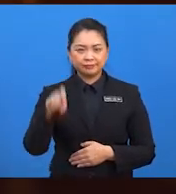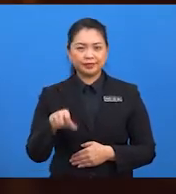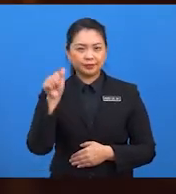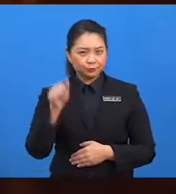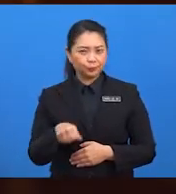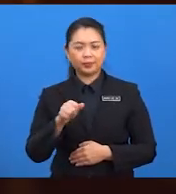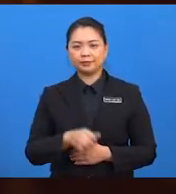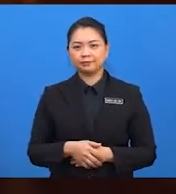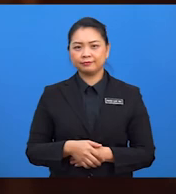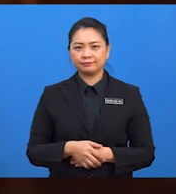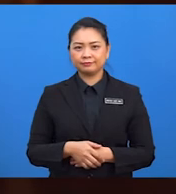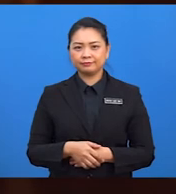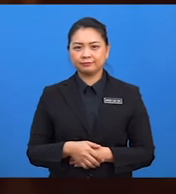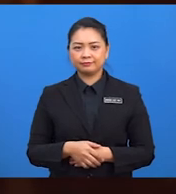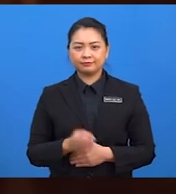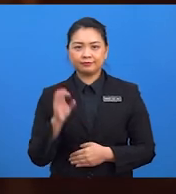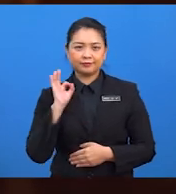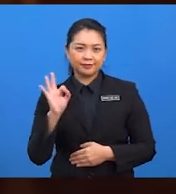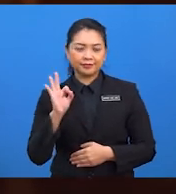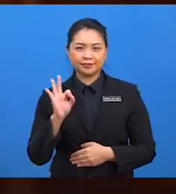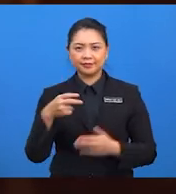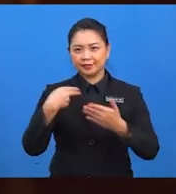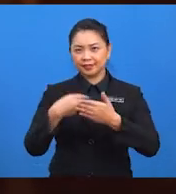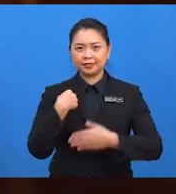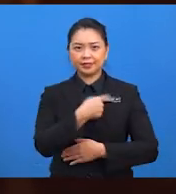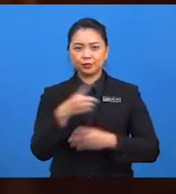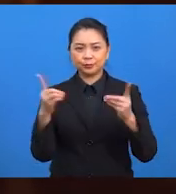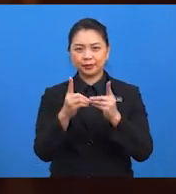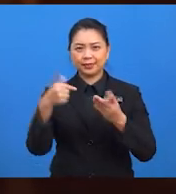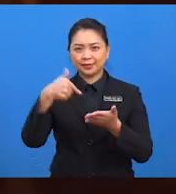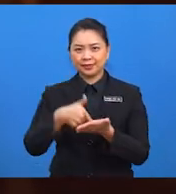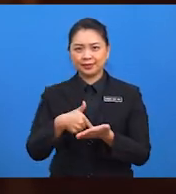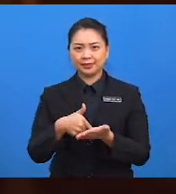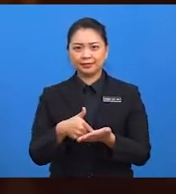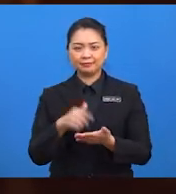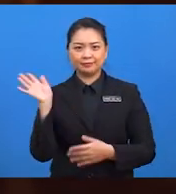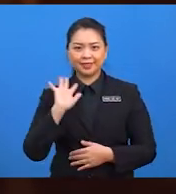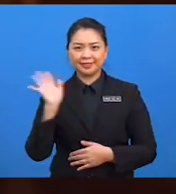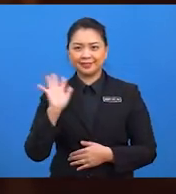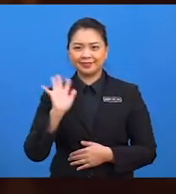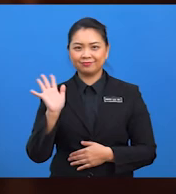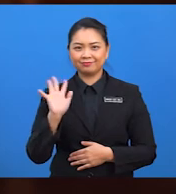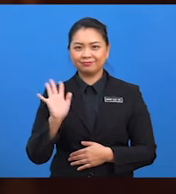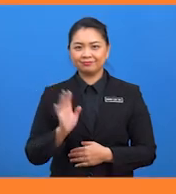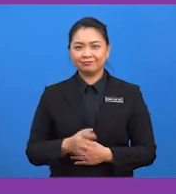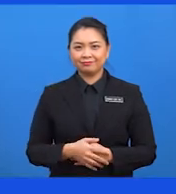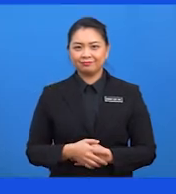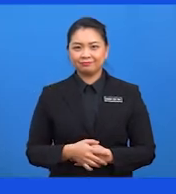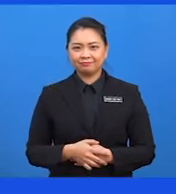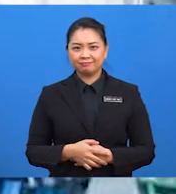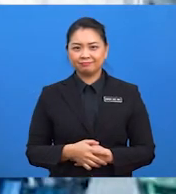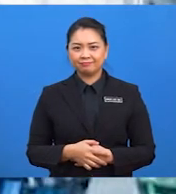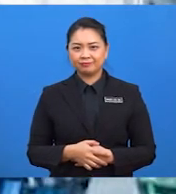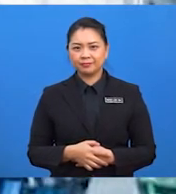Mesti boleh. Okey, sehingga kita berjumpa lagi. Bye.